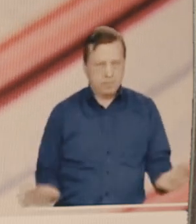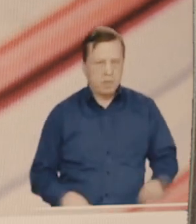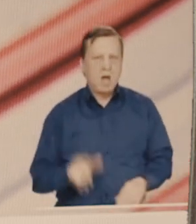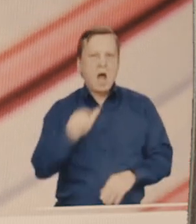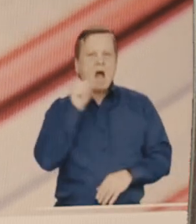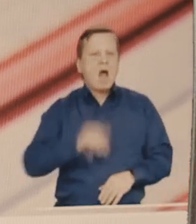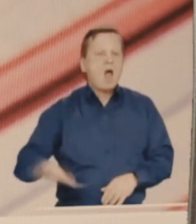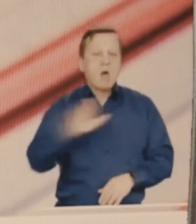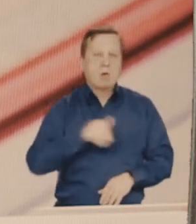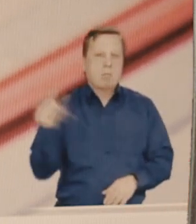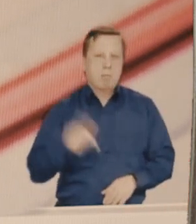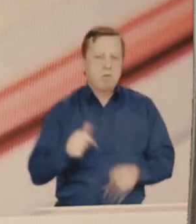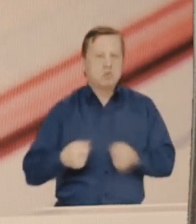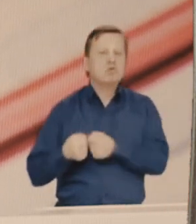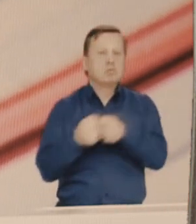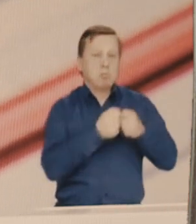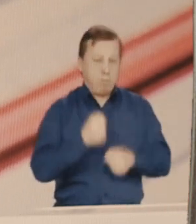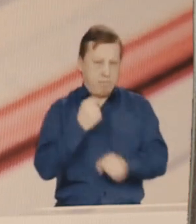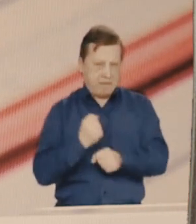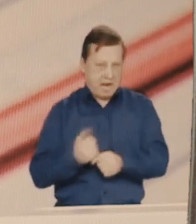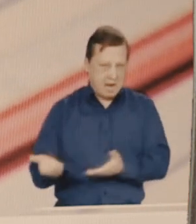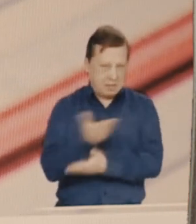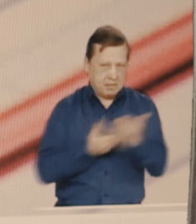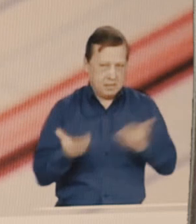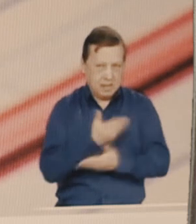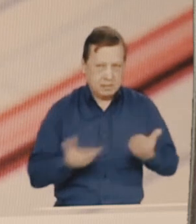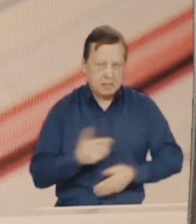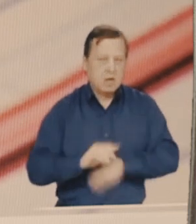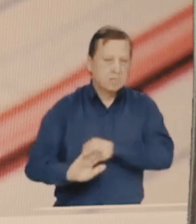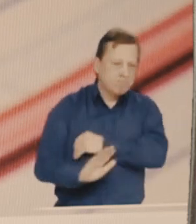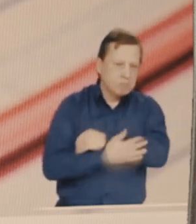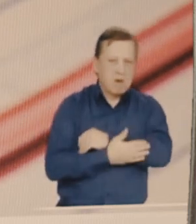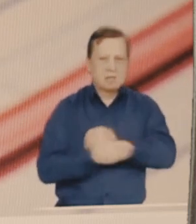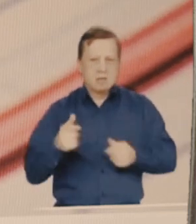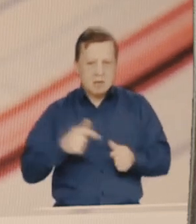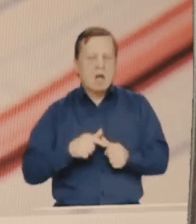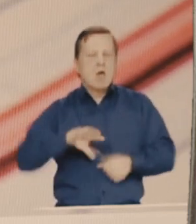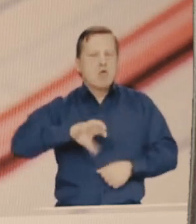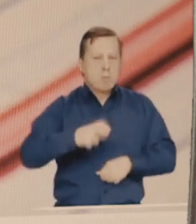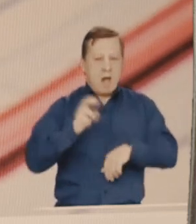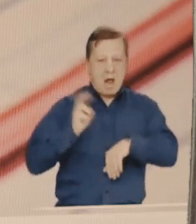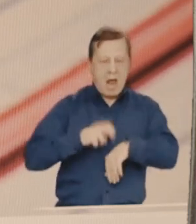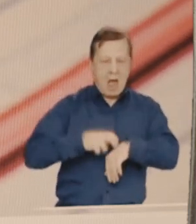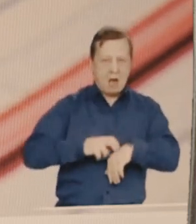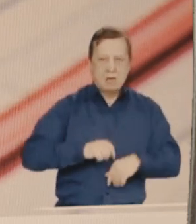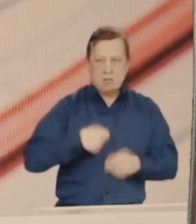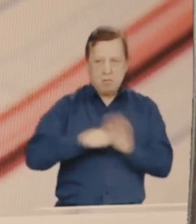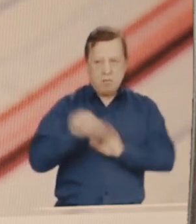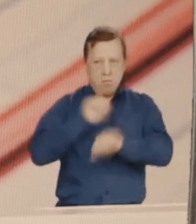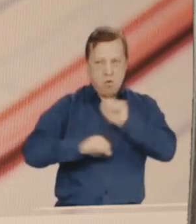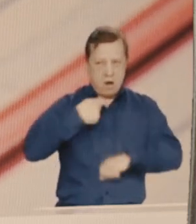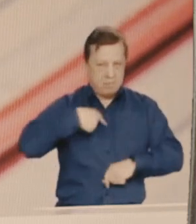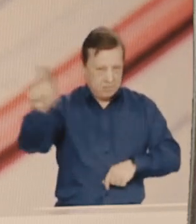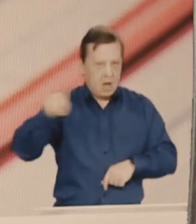Europie powinniśmy postawić na współpracę. To właśnie dlatego w ramach współdziałania i wsparcia wysłaliśmy grupę naszych lekarzy do Włoch po to, żeby